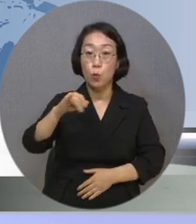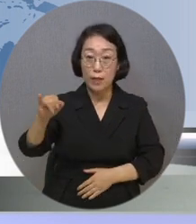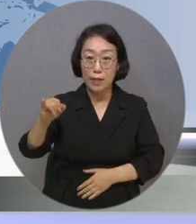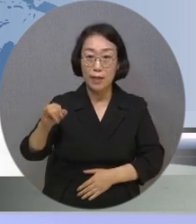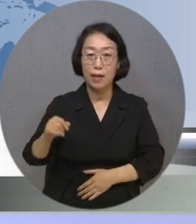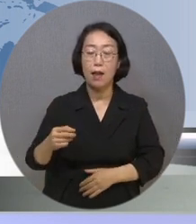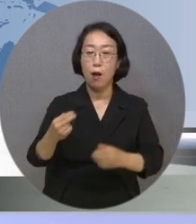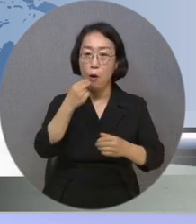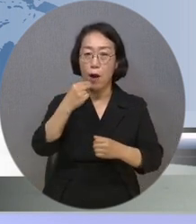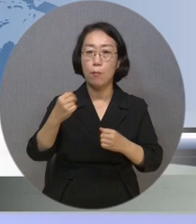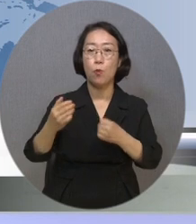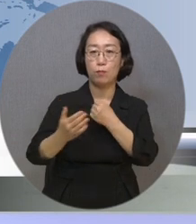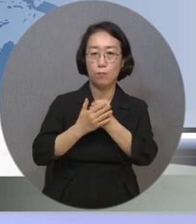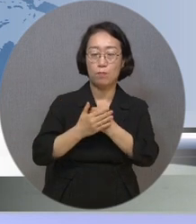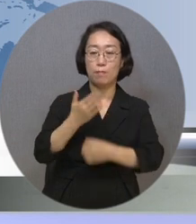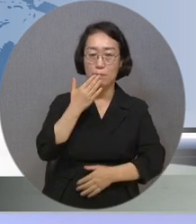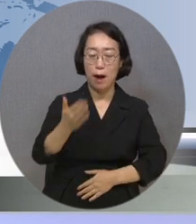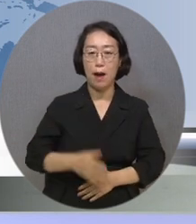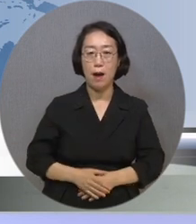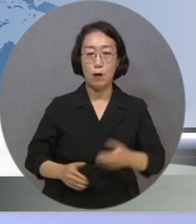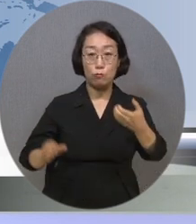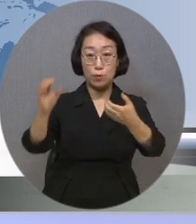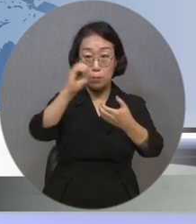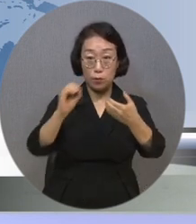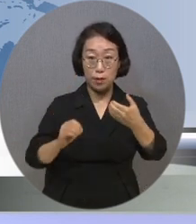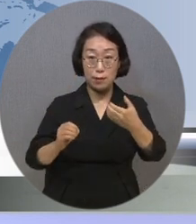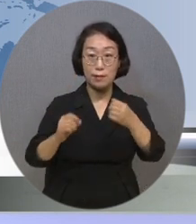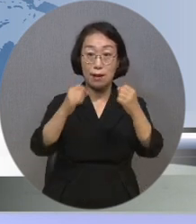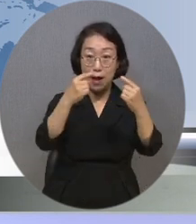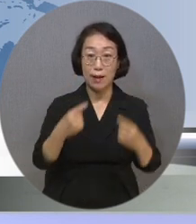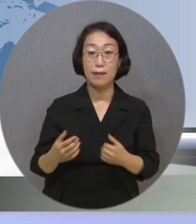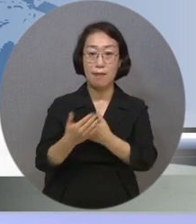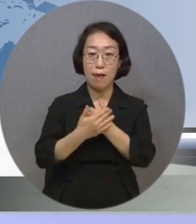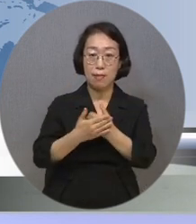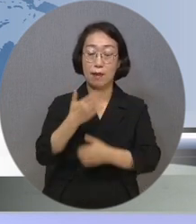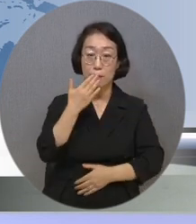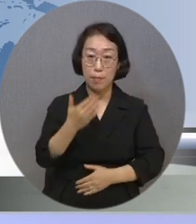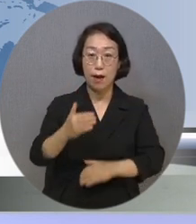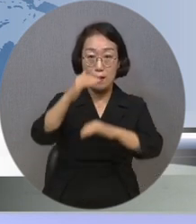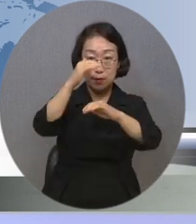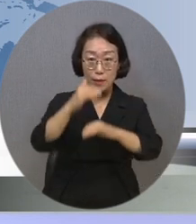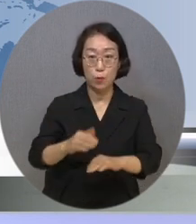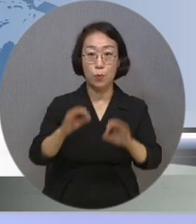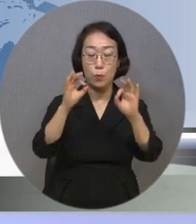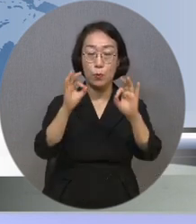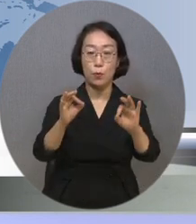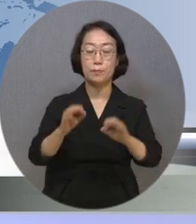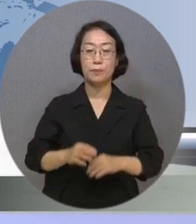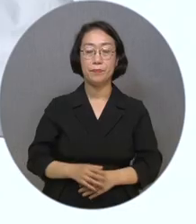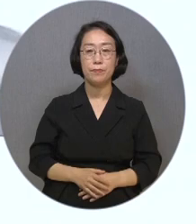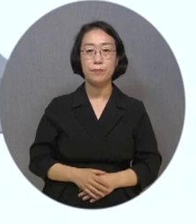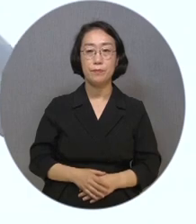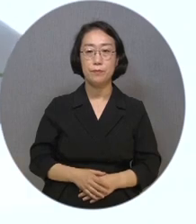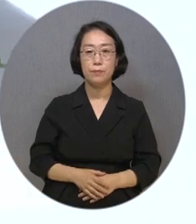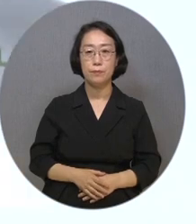있게 됐습니다 최대 90%까지 지원받을 수 있다는데요 자세한 소식 전합니다